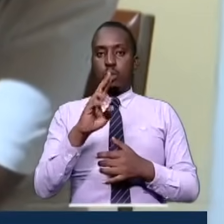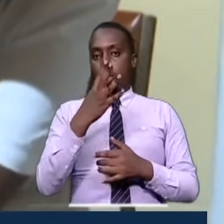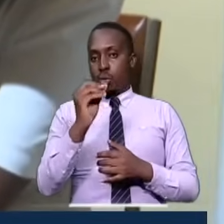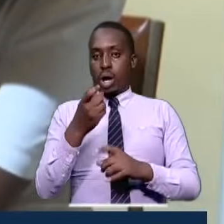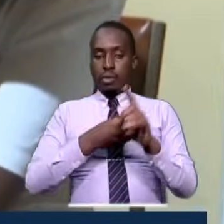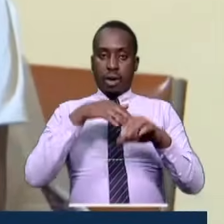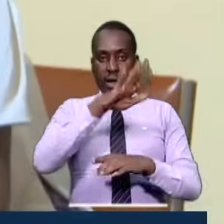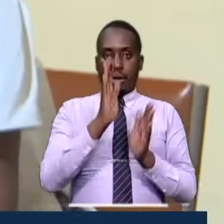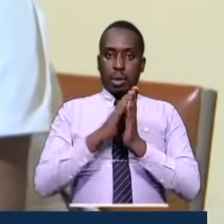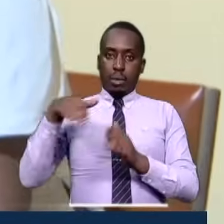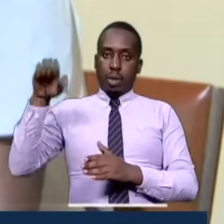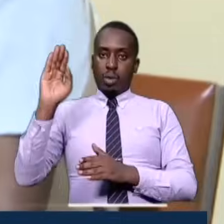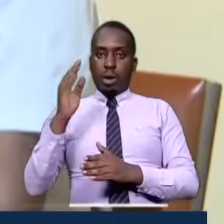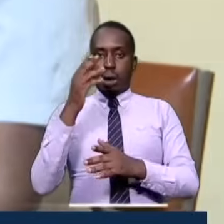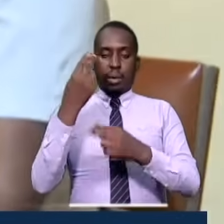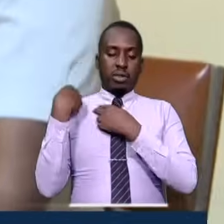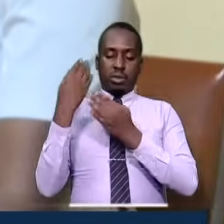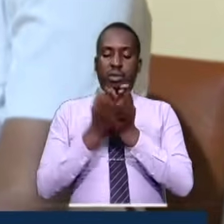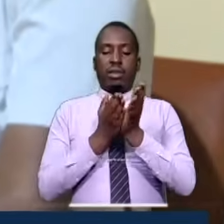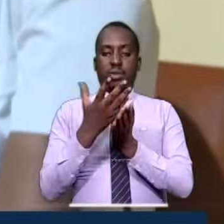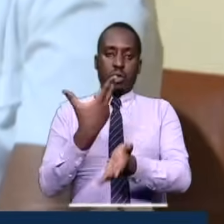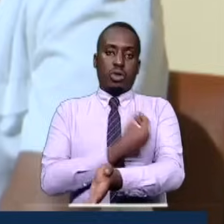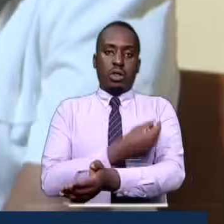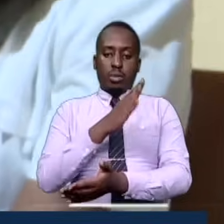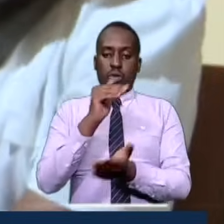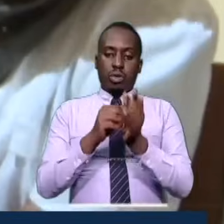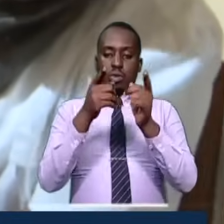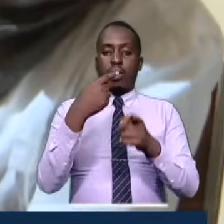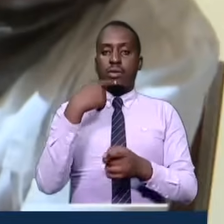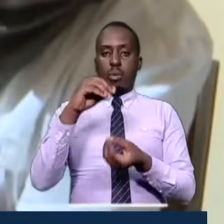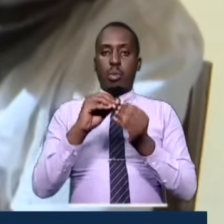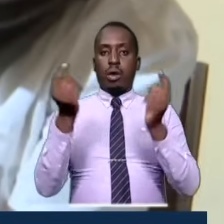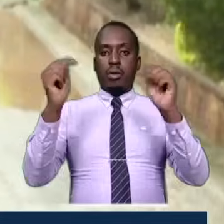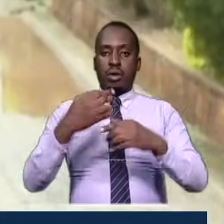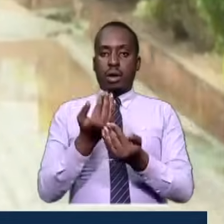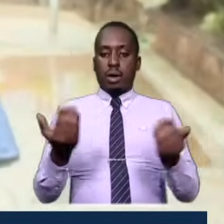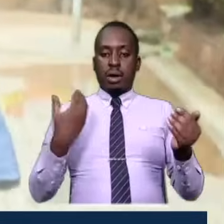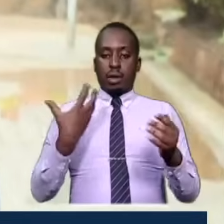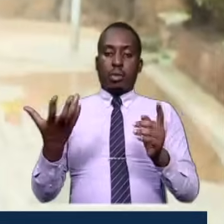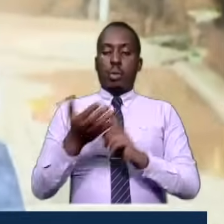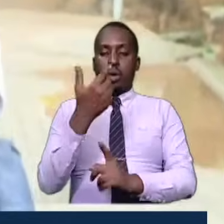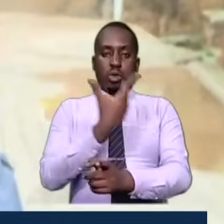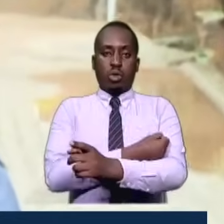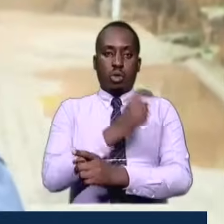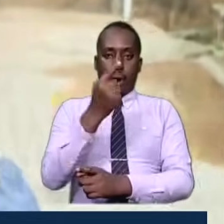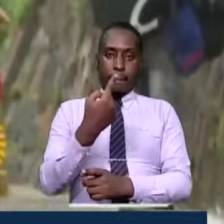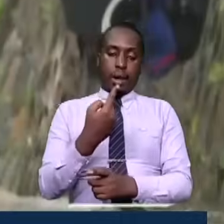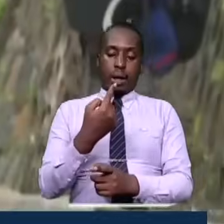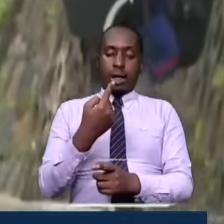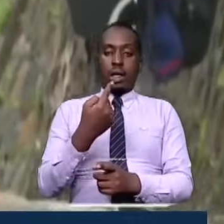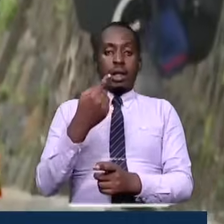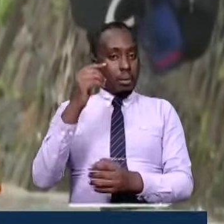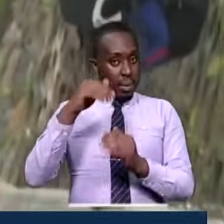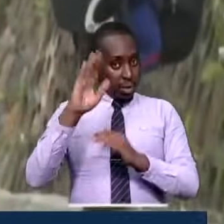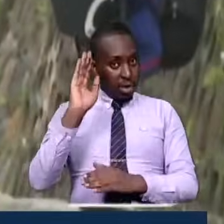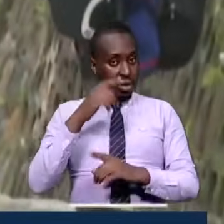harimo n'abakuze. Ushinzwe serivisi yo gukingira muri icyo kigo avuga ko umubare w'abazana abana guhabwa urukingo rwa mbere uba uri hejuru gusa